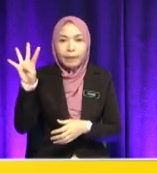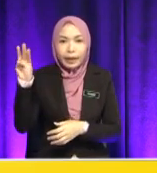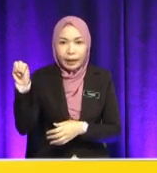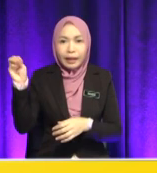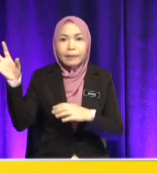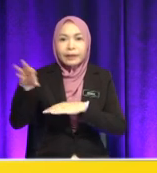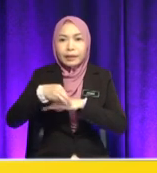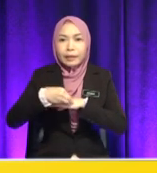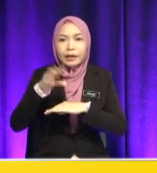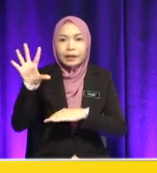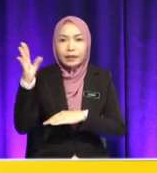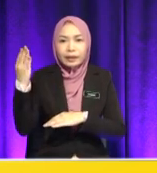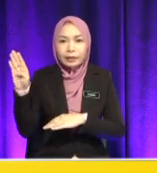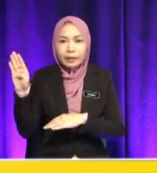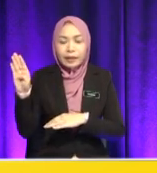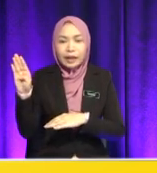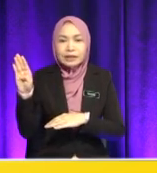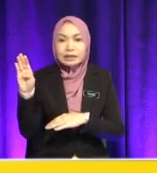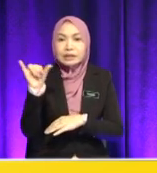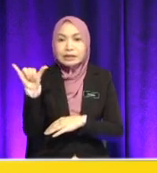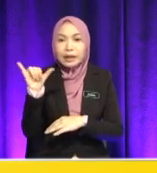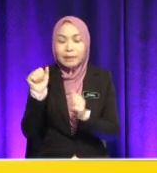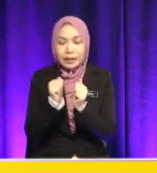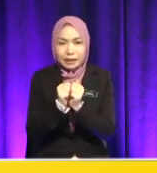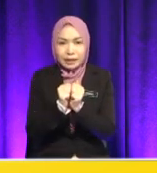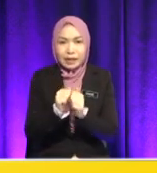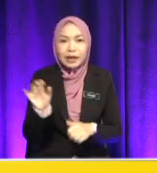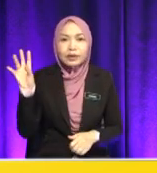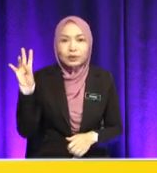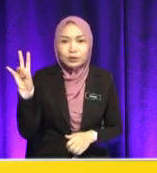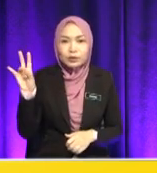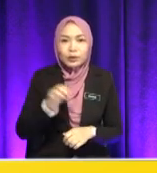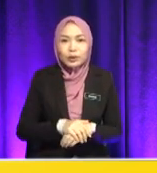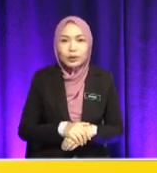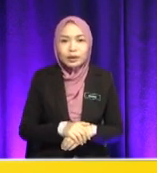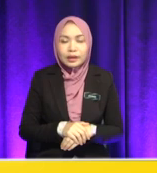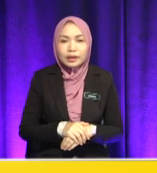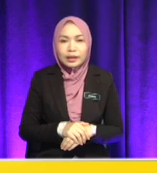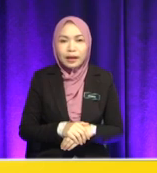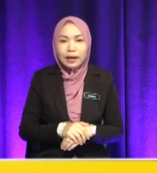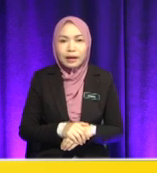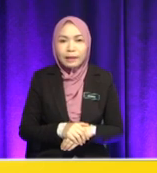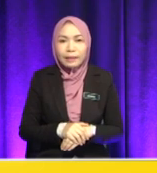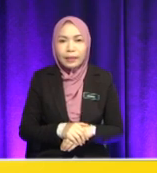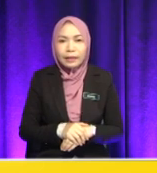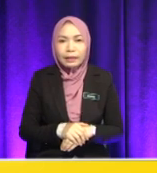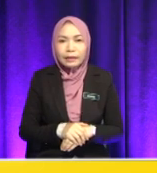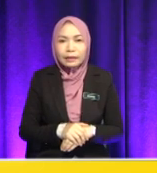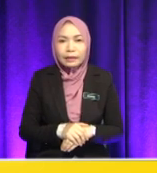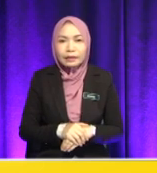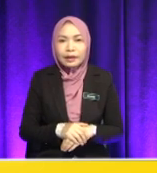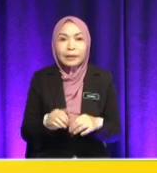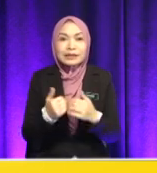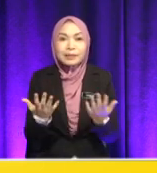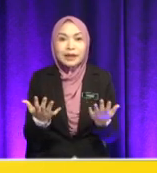15 akan sama dengan 27 Oke kemudian di bawah boleh tengok yang di sini baris kedua laju kedua